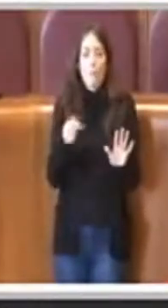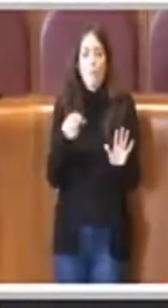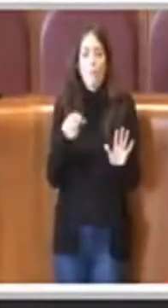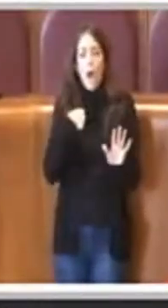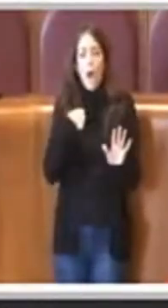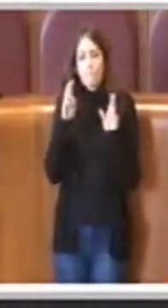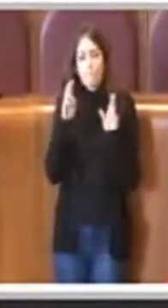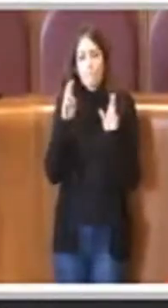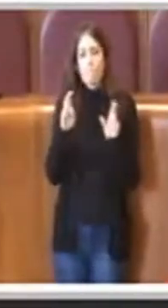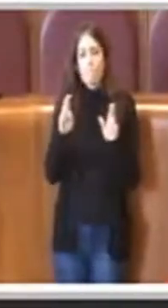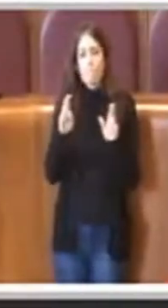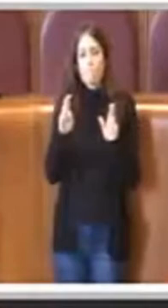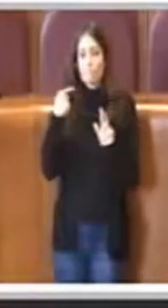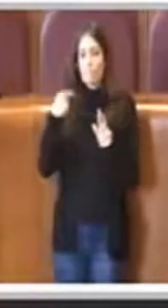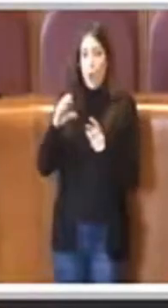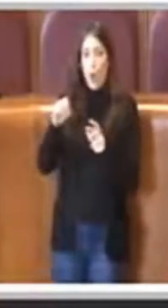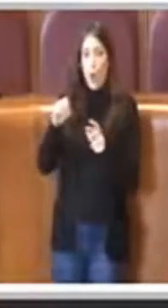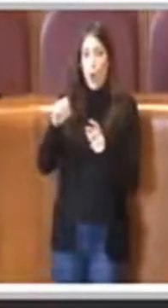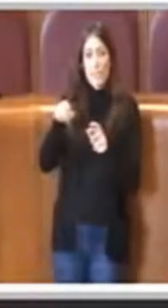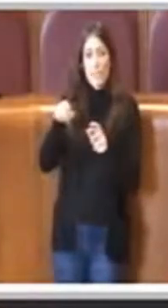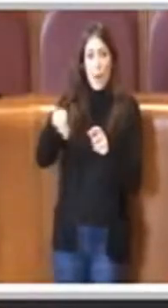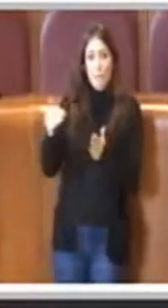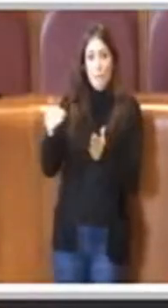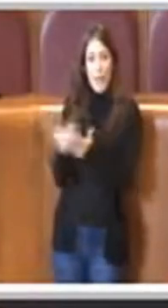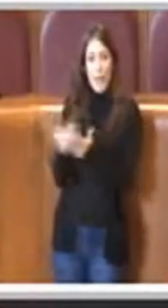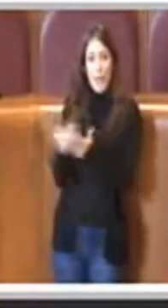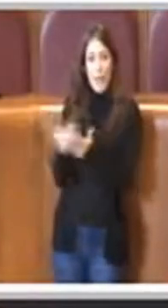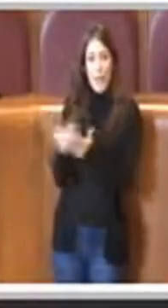questa esenzione dalla COSAP, queste agevolazioni,